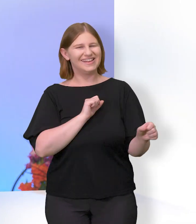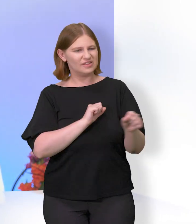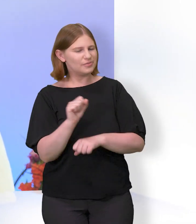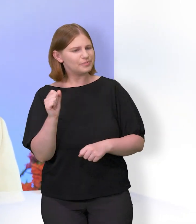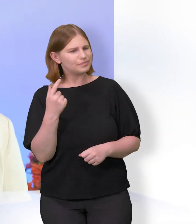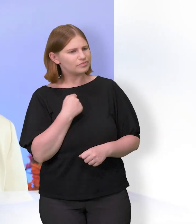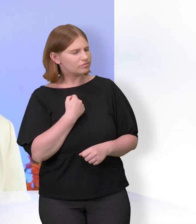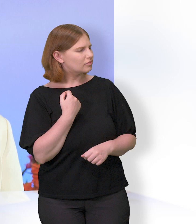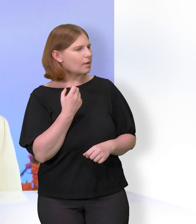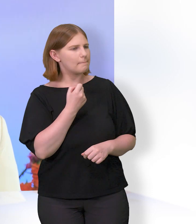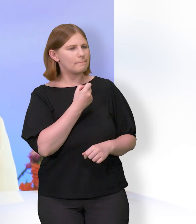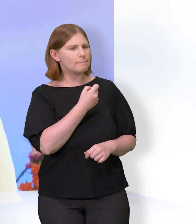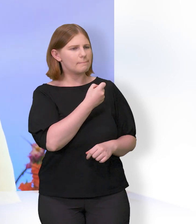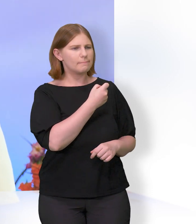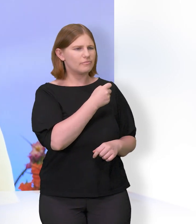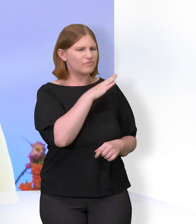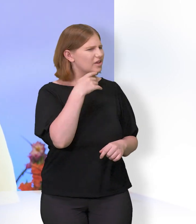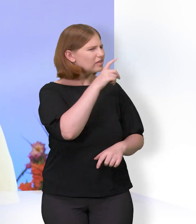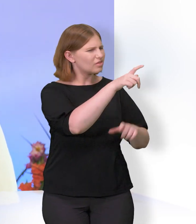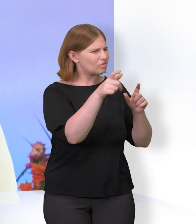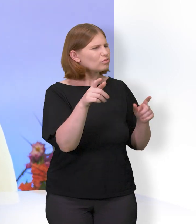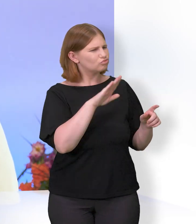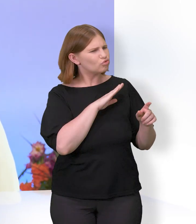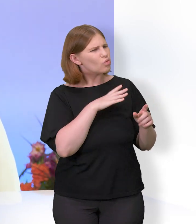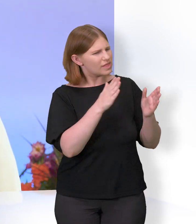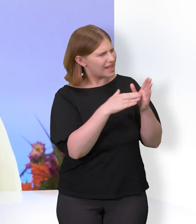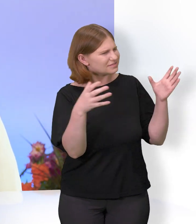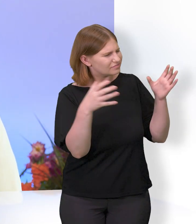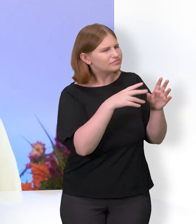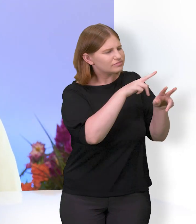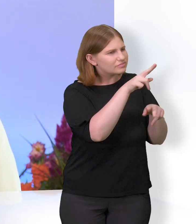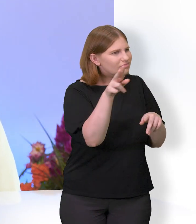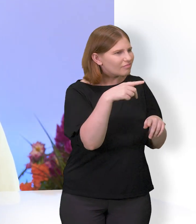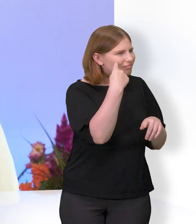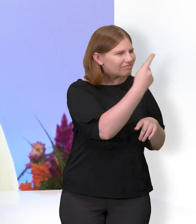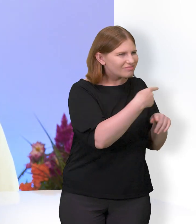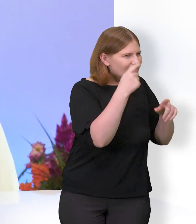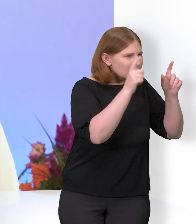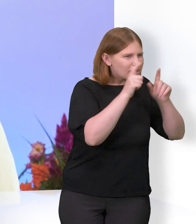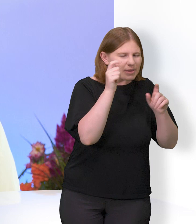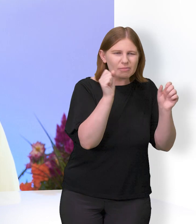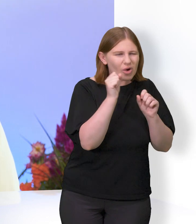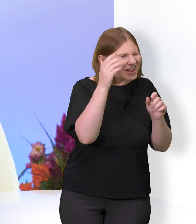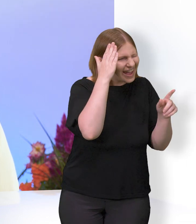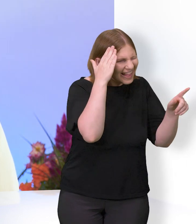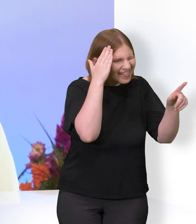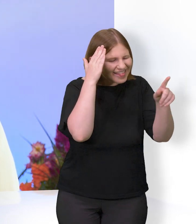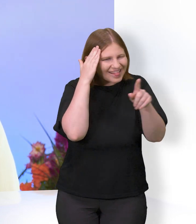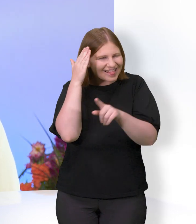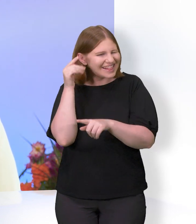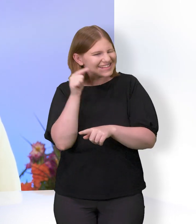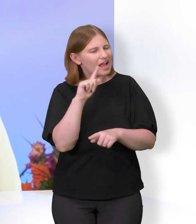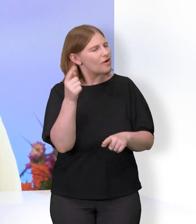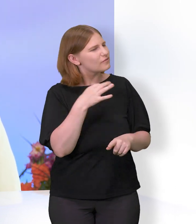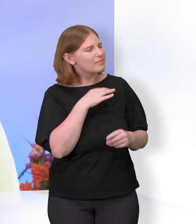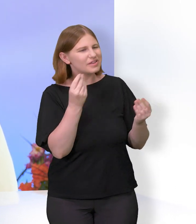manchem ins Gesicht geschaut und die mir so vertraute Mimik gesehen. Auch das war